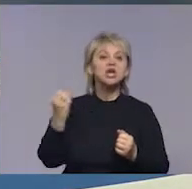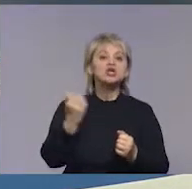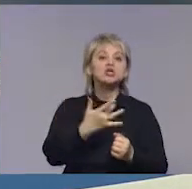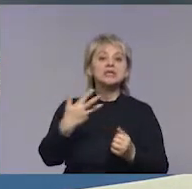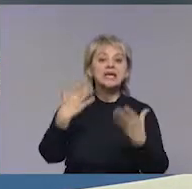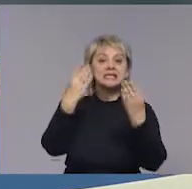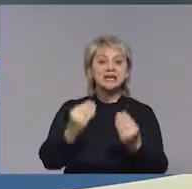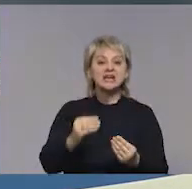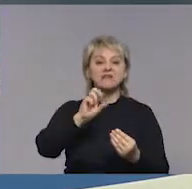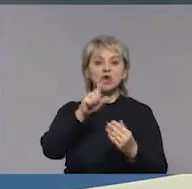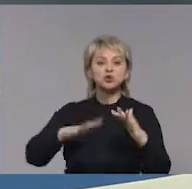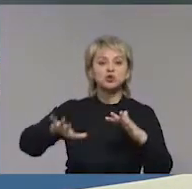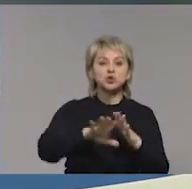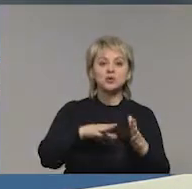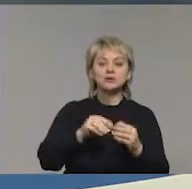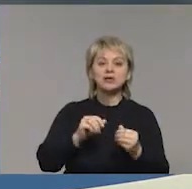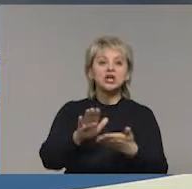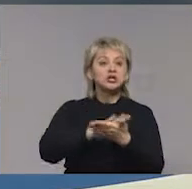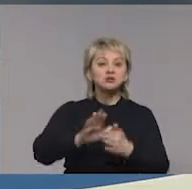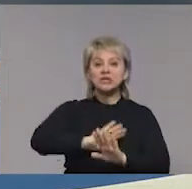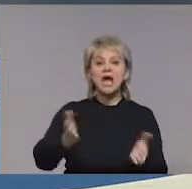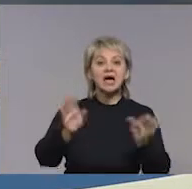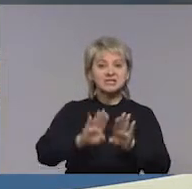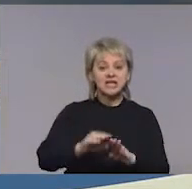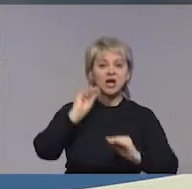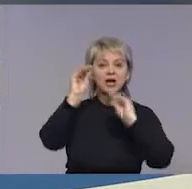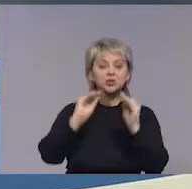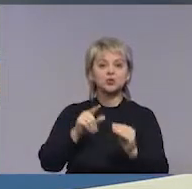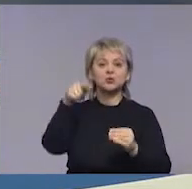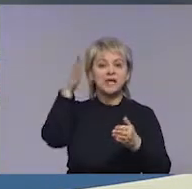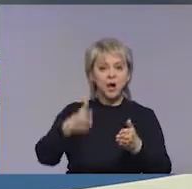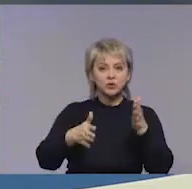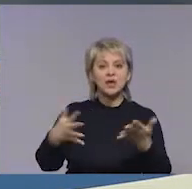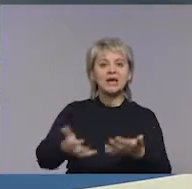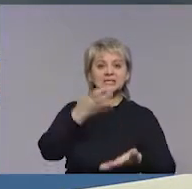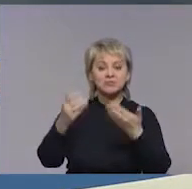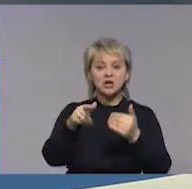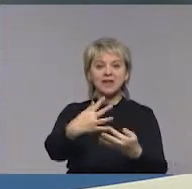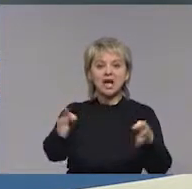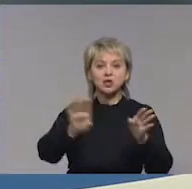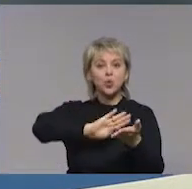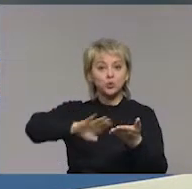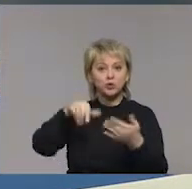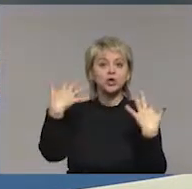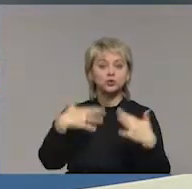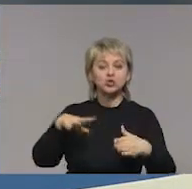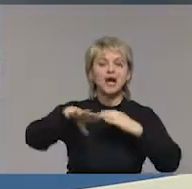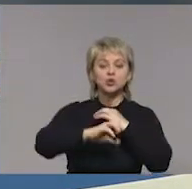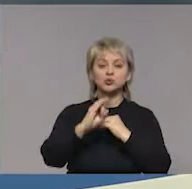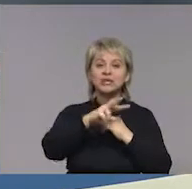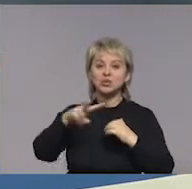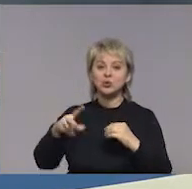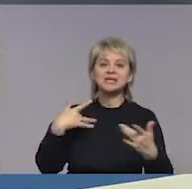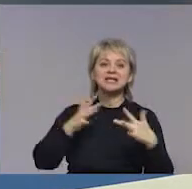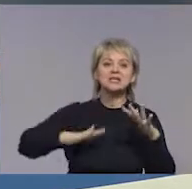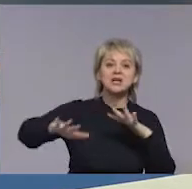Еще несколько дней, и от фан-зоны ничего не останется. Конструкции и оборудование активно разбирают, ограждения демонтируют, и уже к концу июля